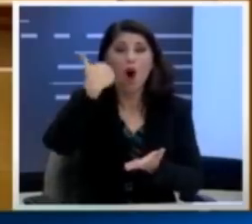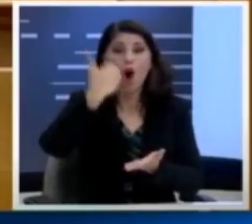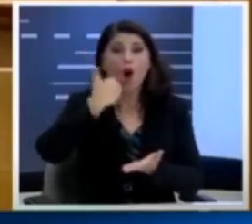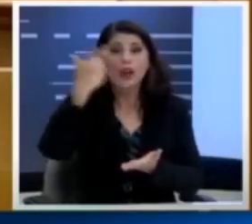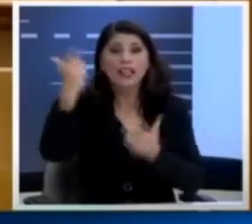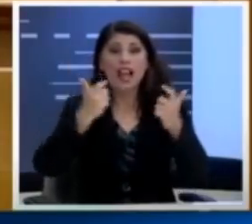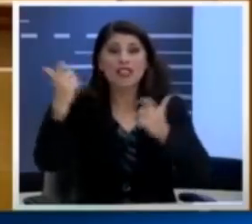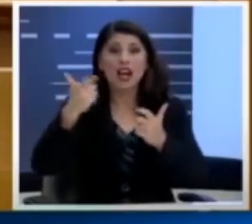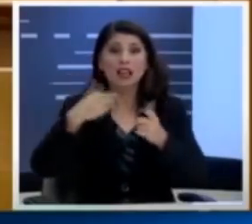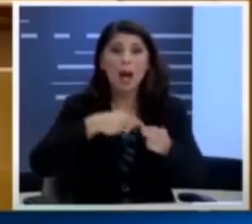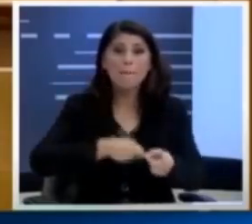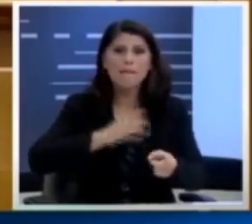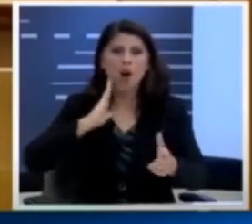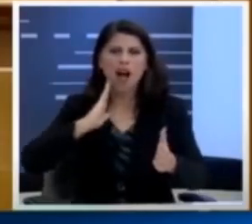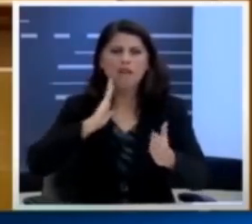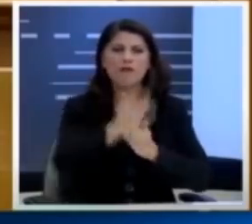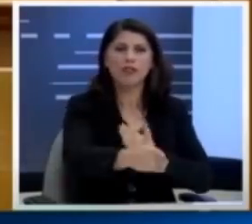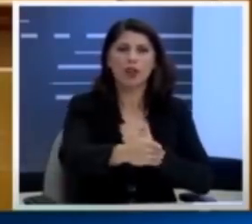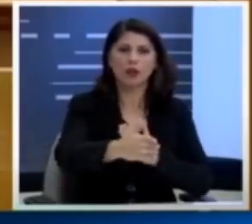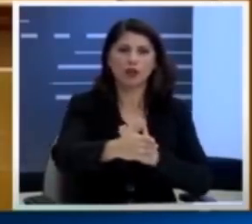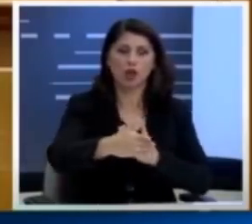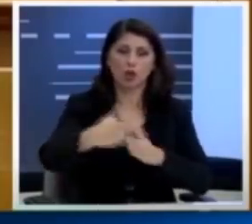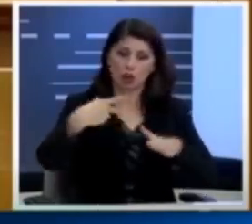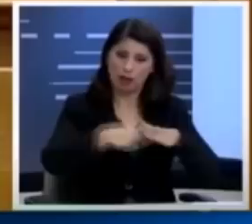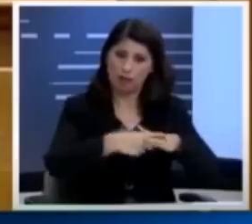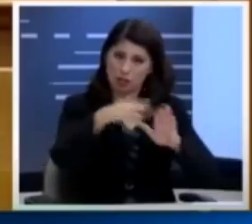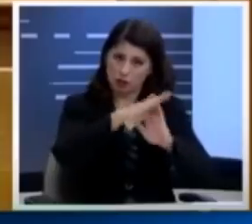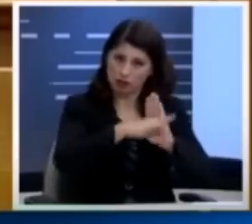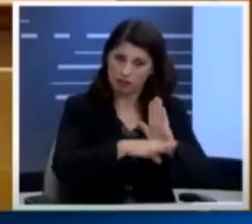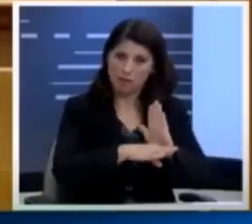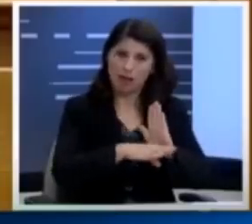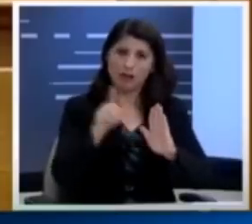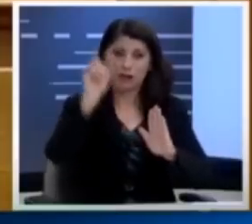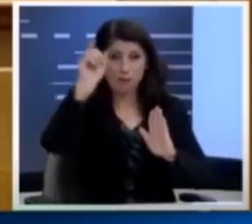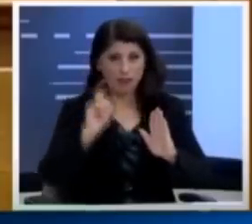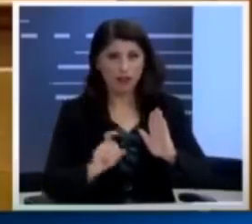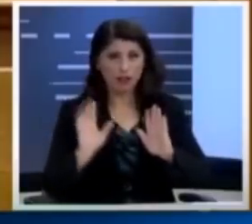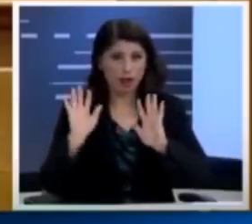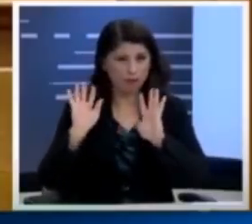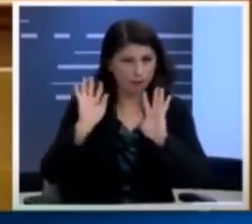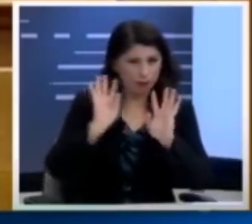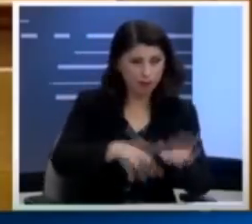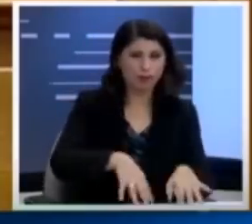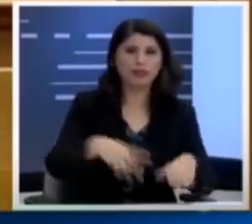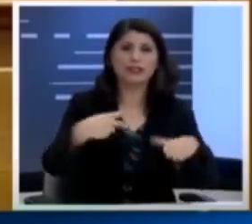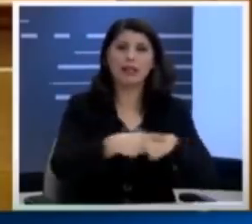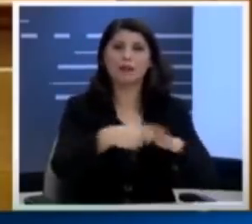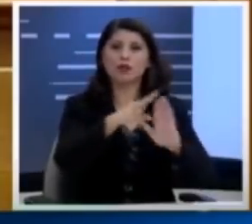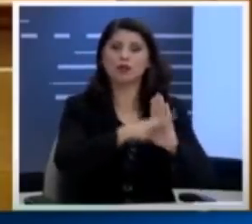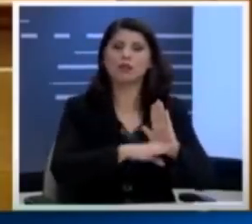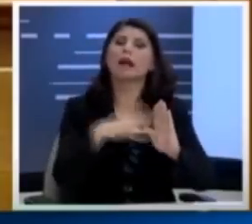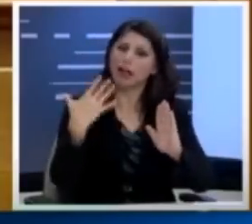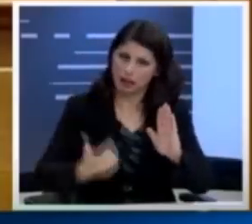δάνεια απειλούν ευθέως το εγχώριο τραπεζικό σύστημα και η πιθανότητα κατάρρευσης του τραπεζικού